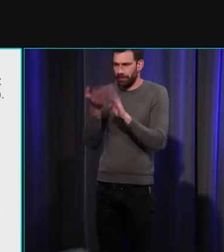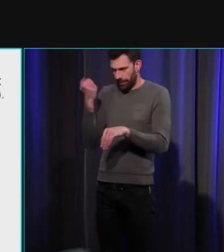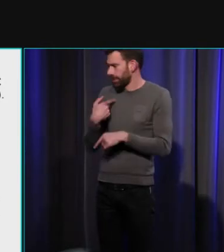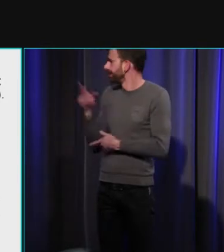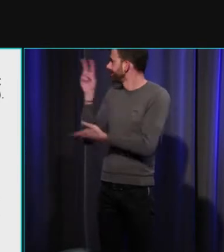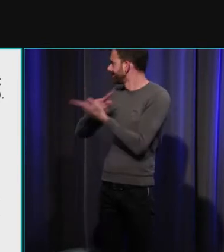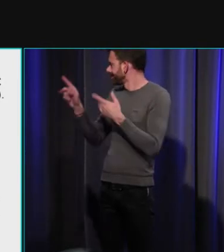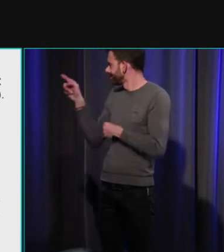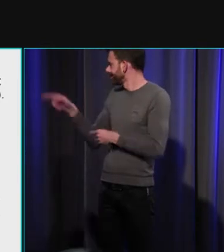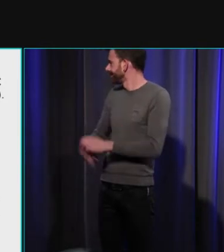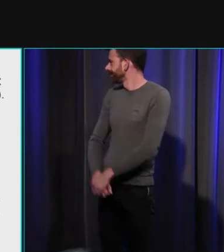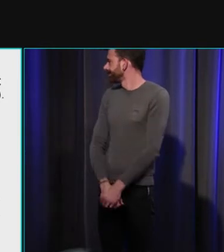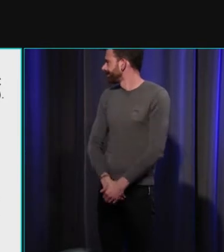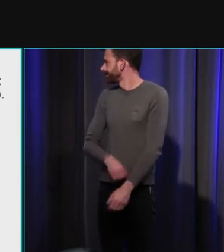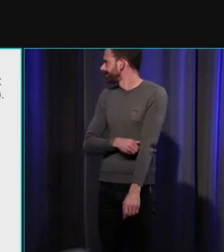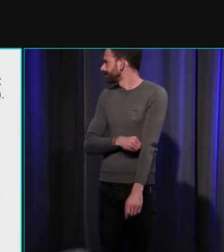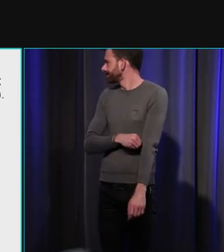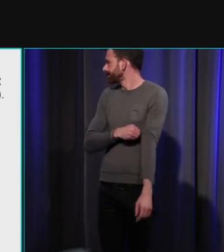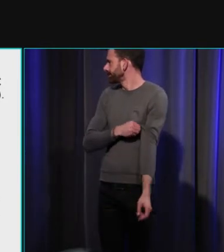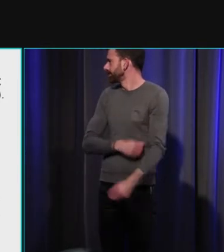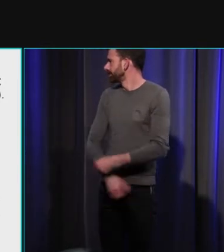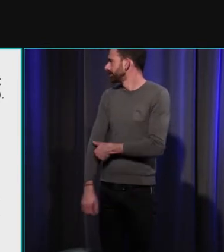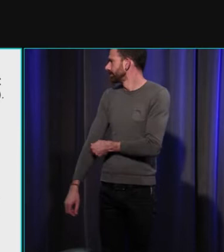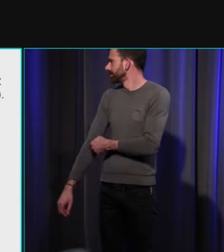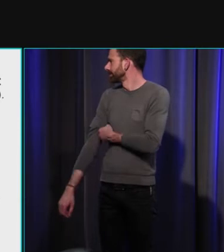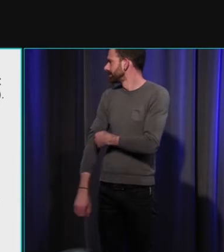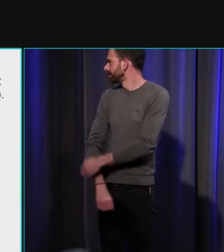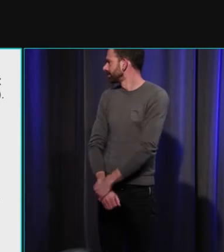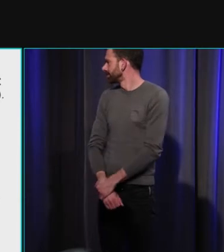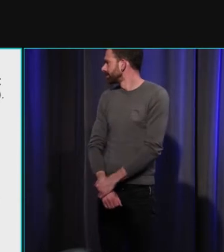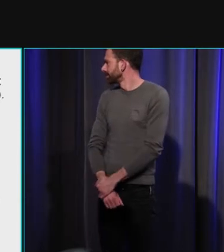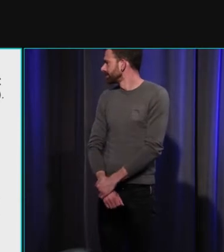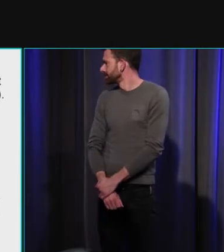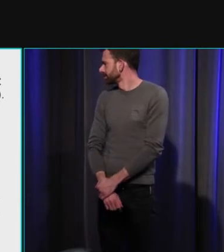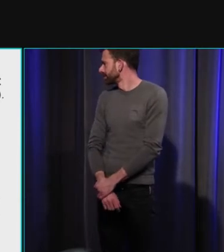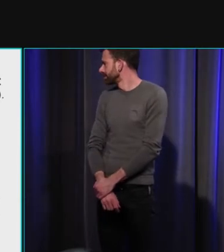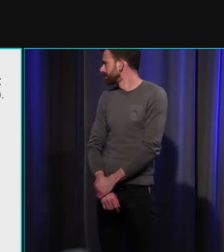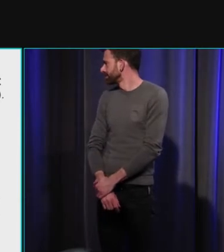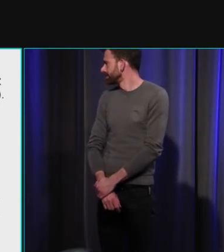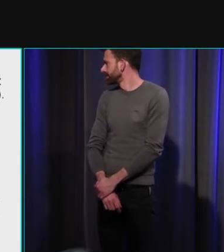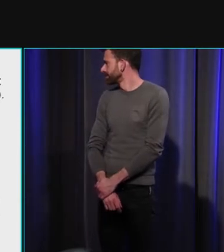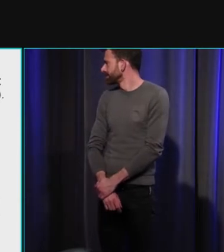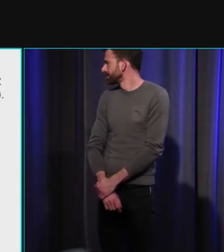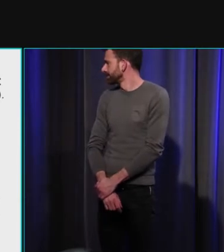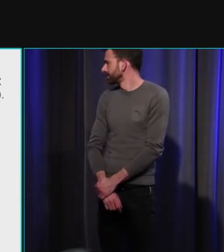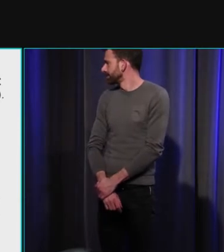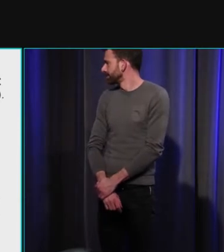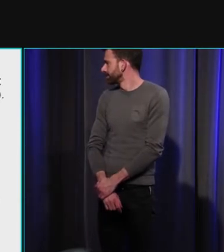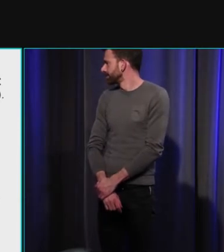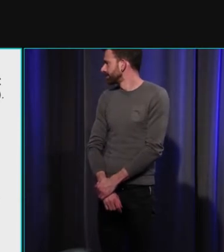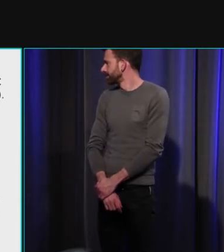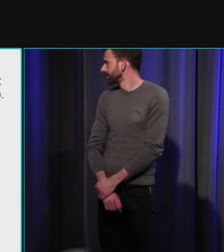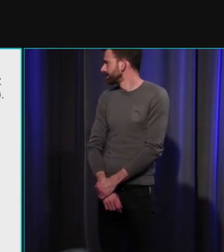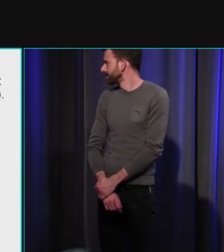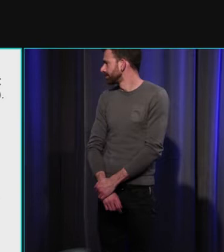contre moi avec des armes et moi je viens à toi au nom du seigneur enfin que toutes ces multitudes sache que le seigneur ne sauve